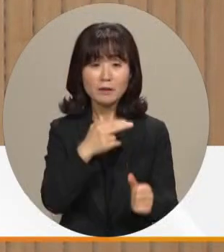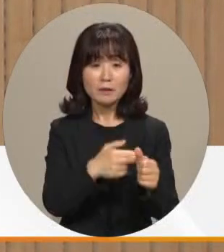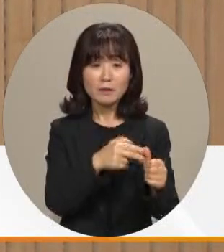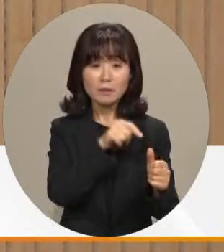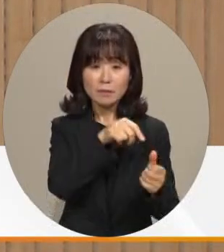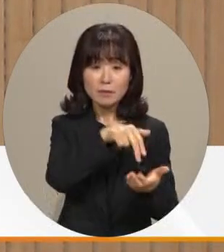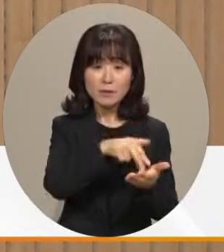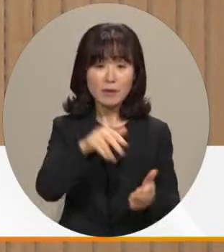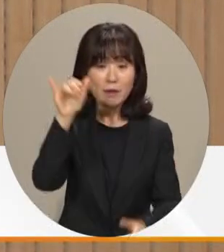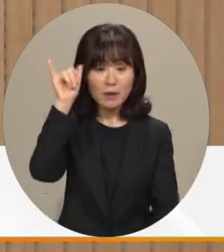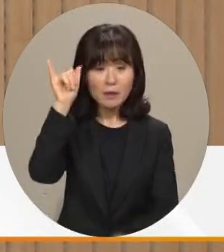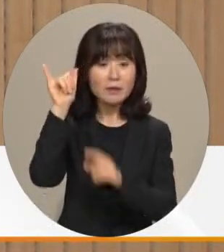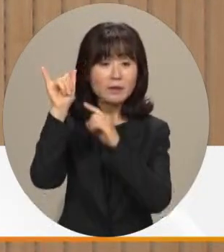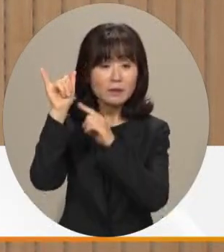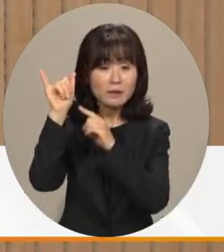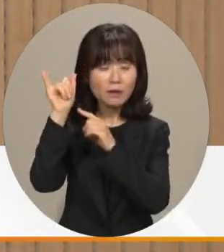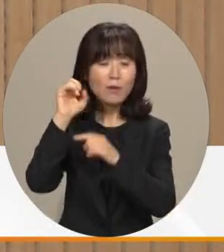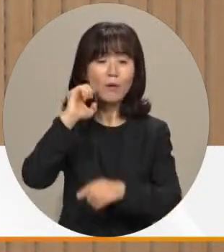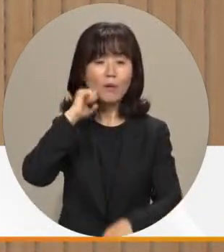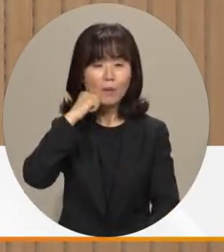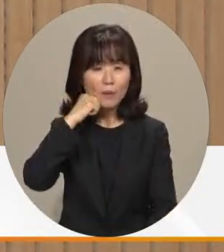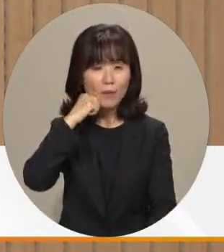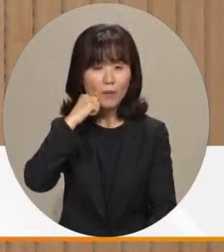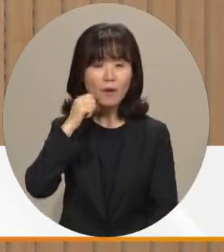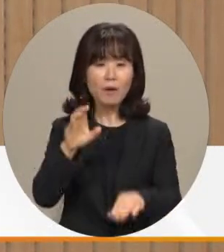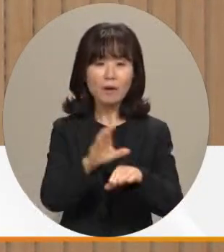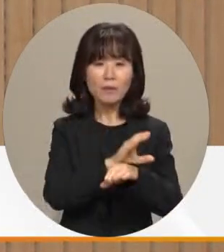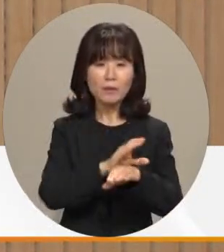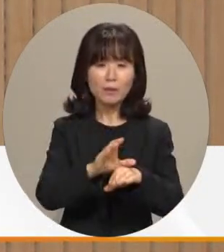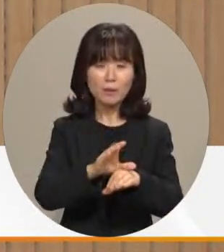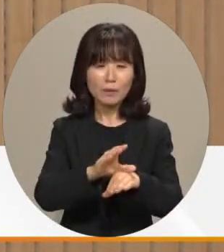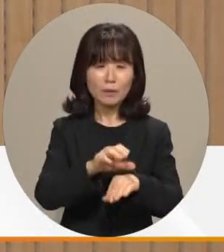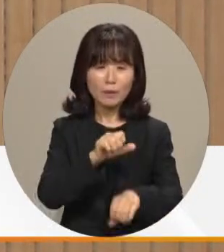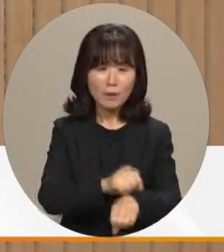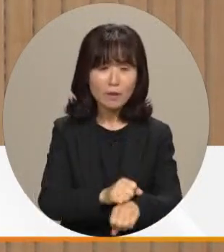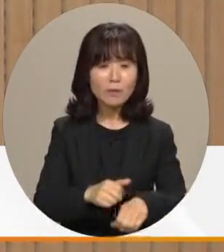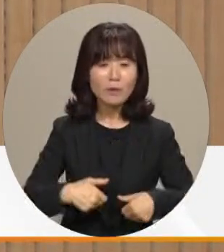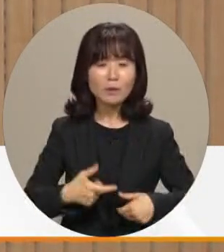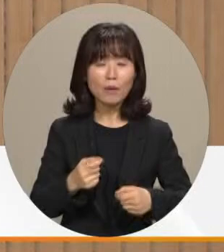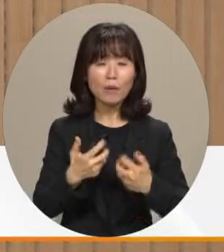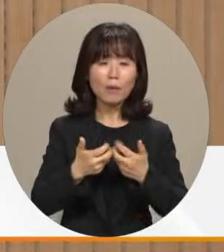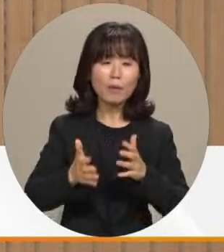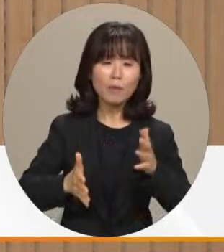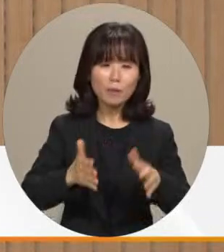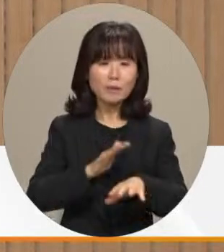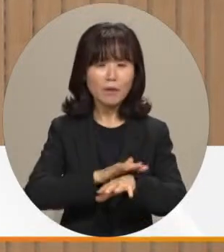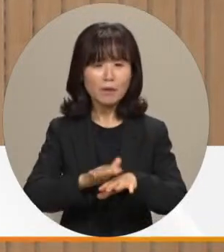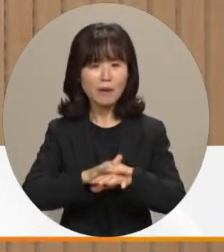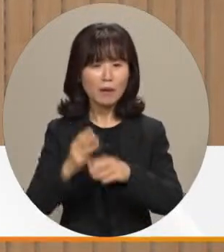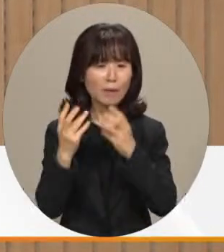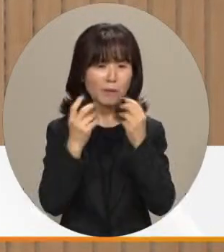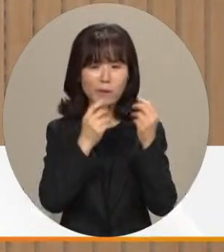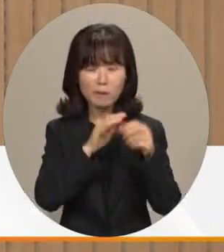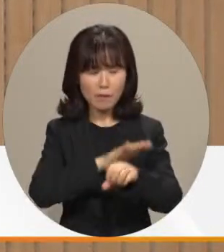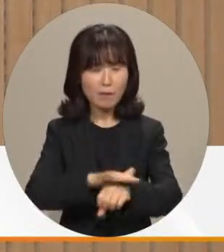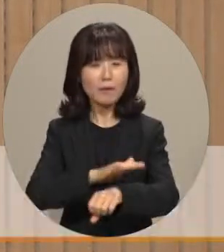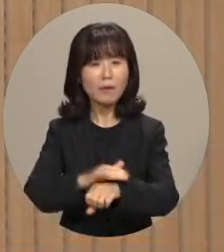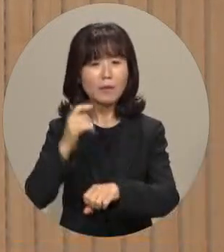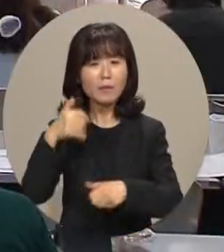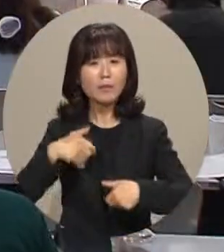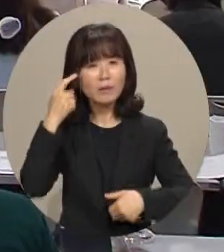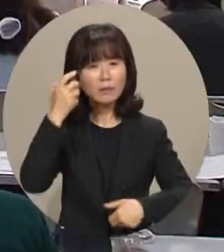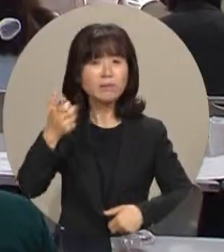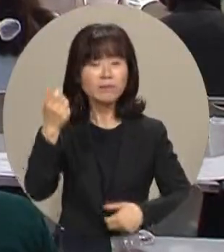그 인공지능 자체가 어렵고 컴퓨터도 잘해야 될 것 같고 로봇도 잘 만져야 될 것 같고 그렇게 생각을 하시더라고요